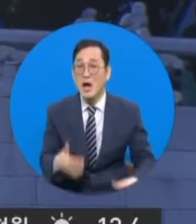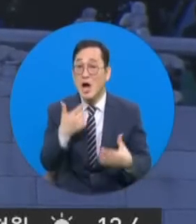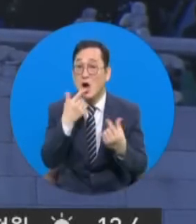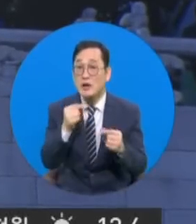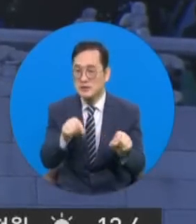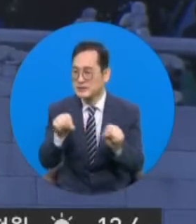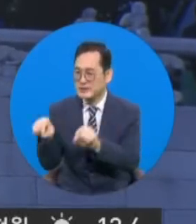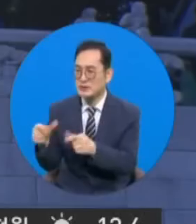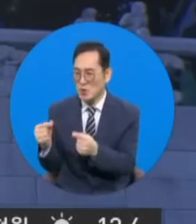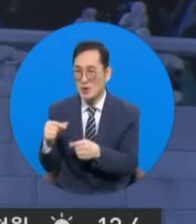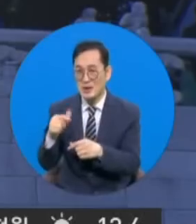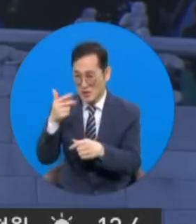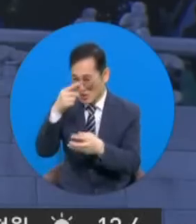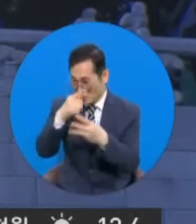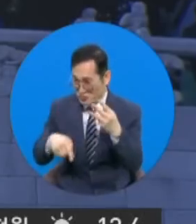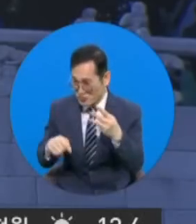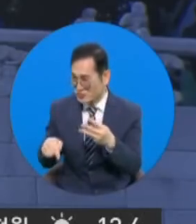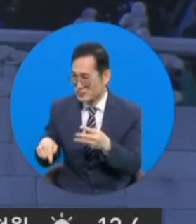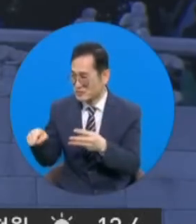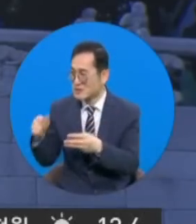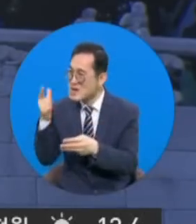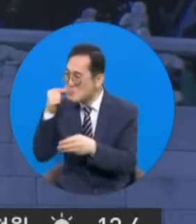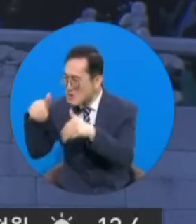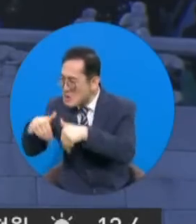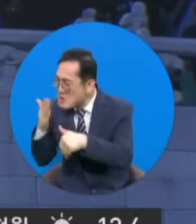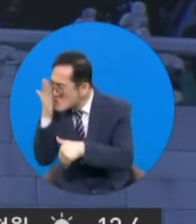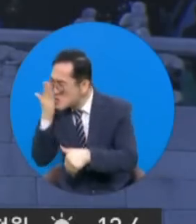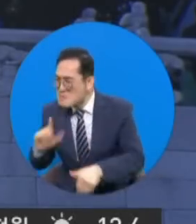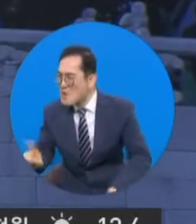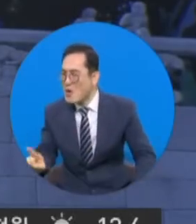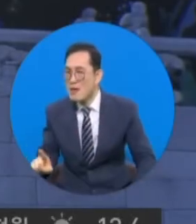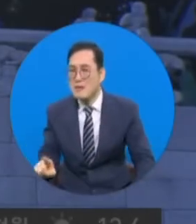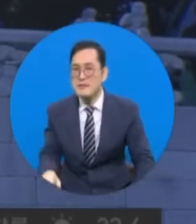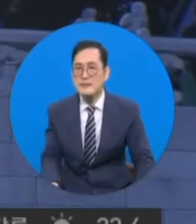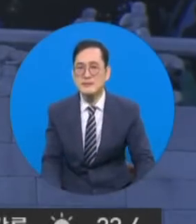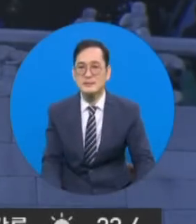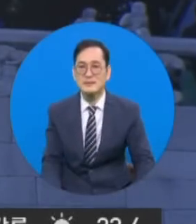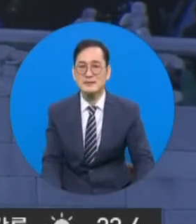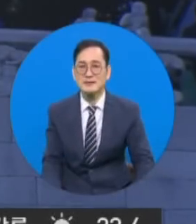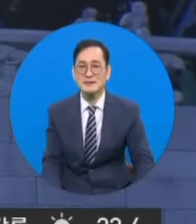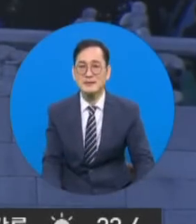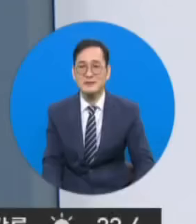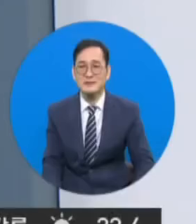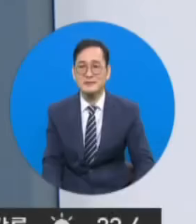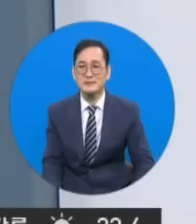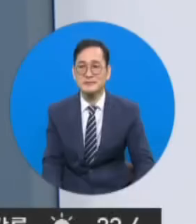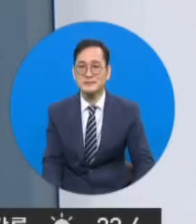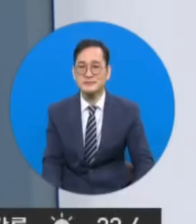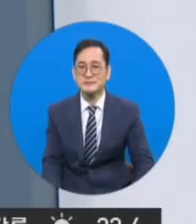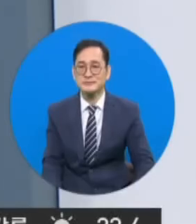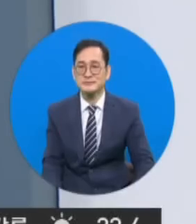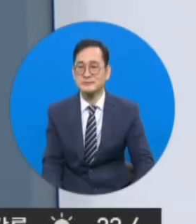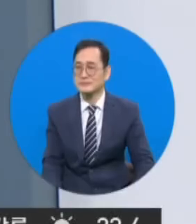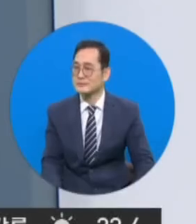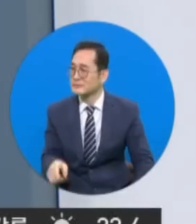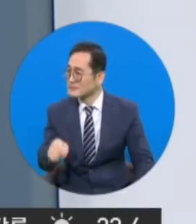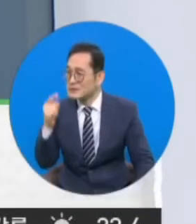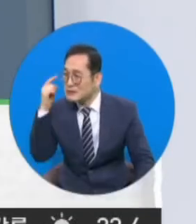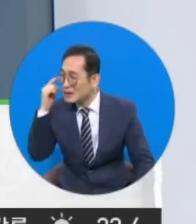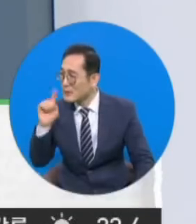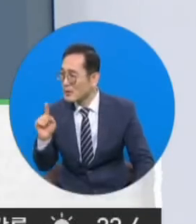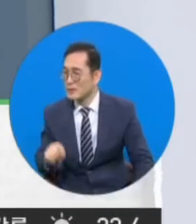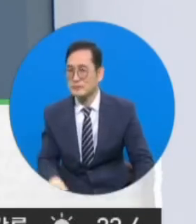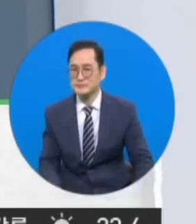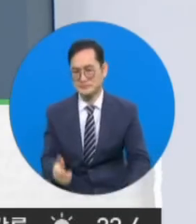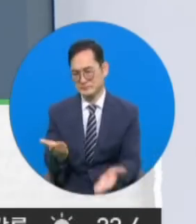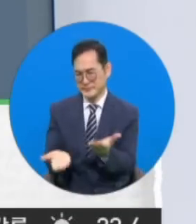평가를 민주당 이재명 대표가 언급한 셈인데 어떻게 되셨습니까 이거는 이제 사실은 비판이라기보다는 비난이라고